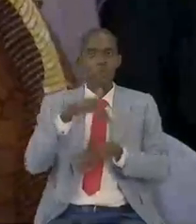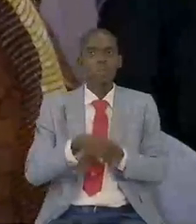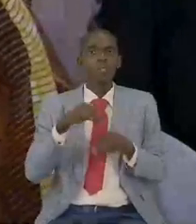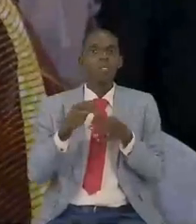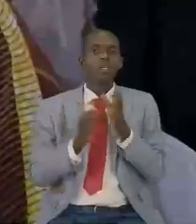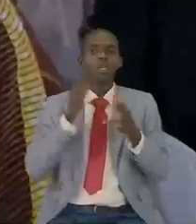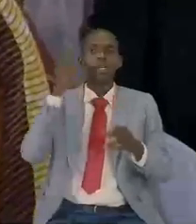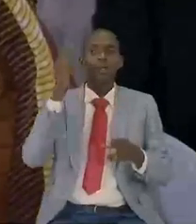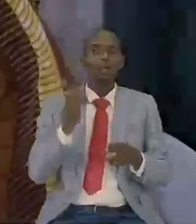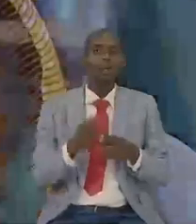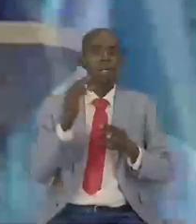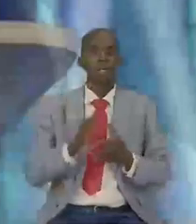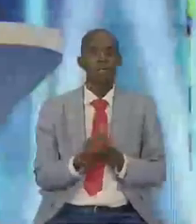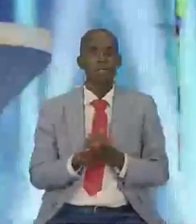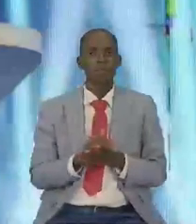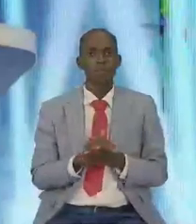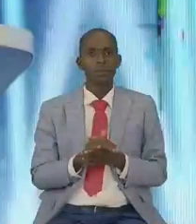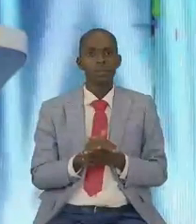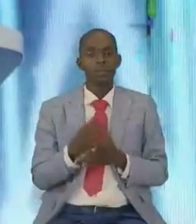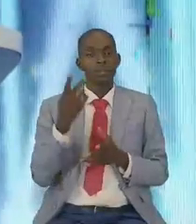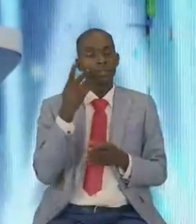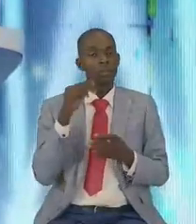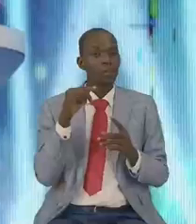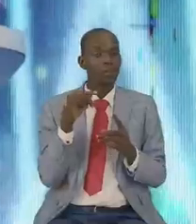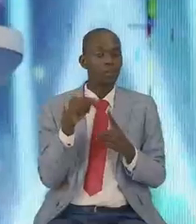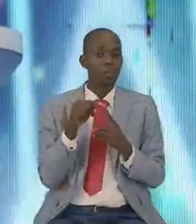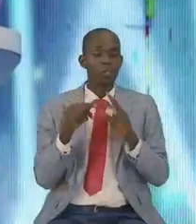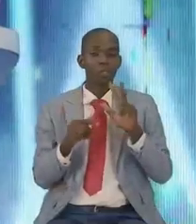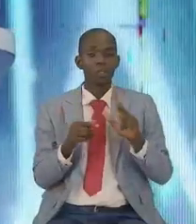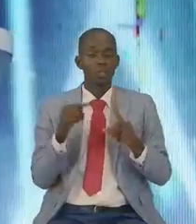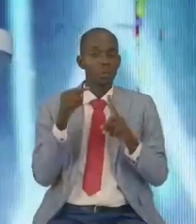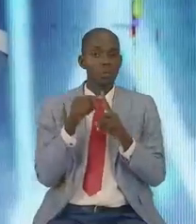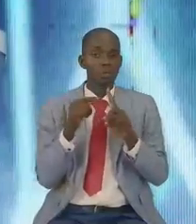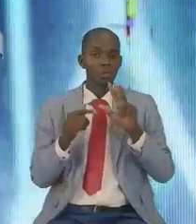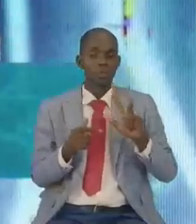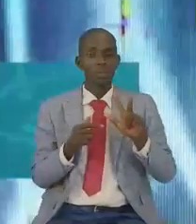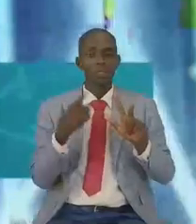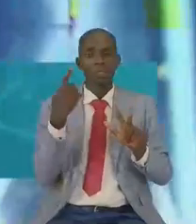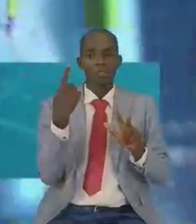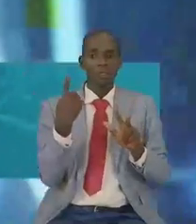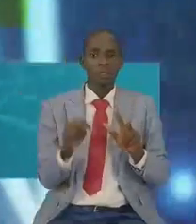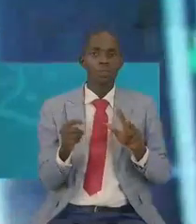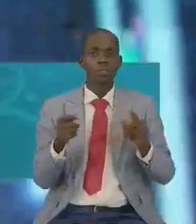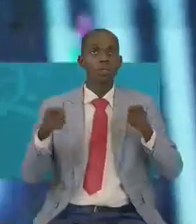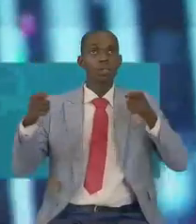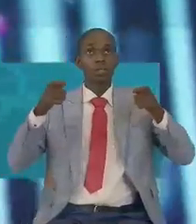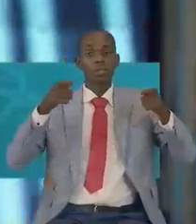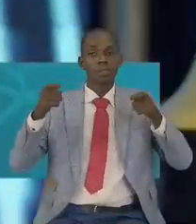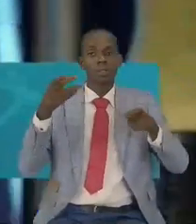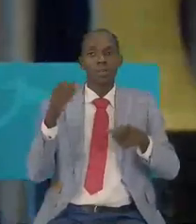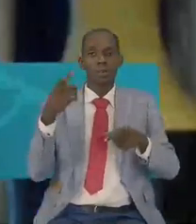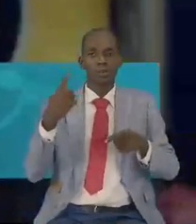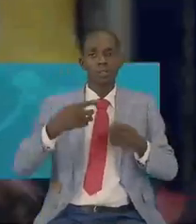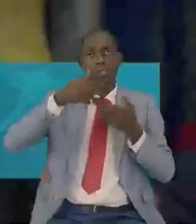de Jésus. Troisième point maintenant, le règne du lion